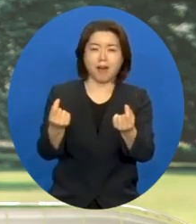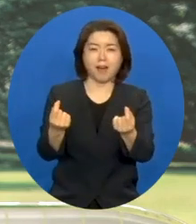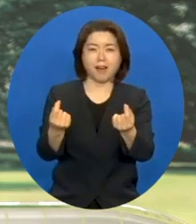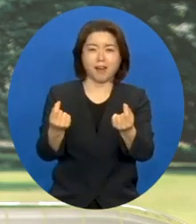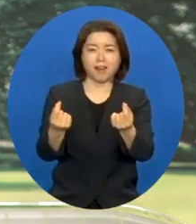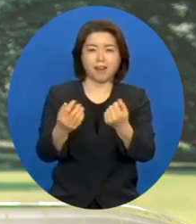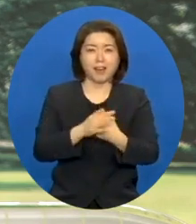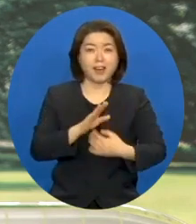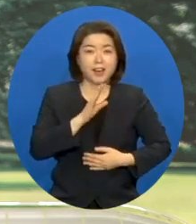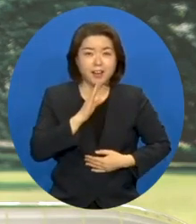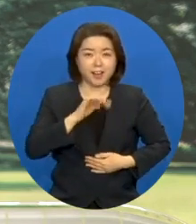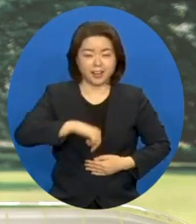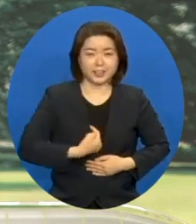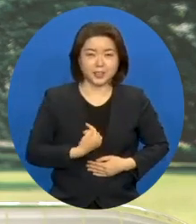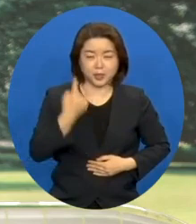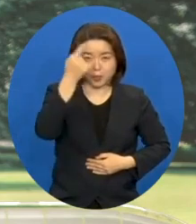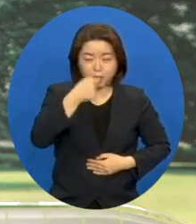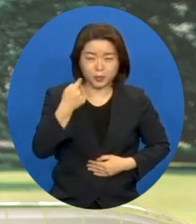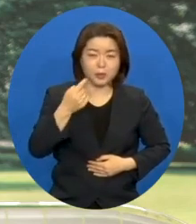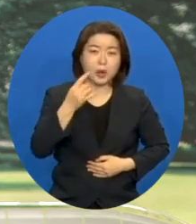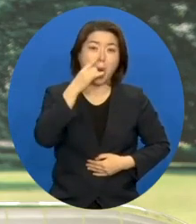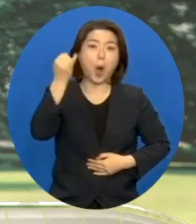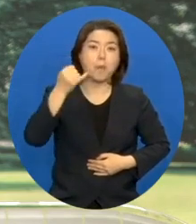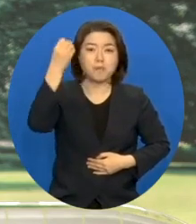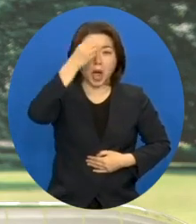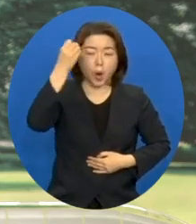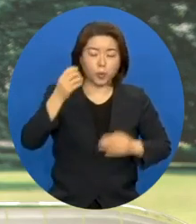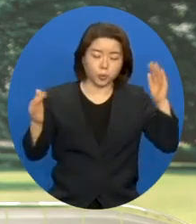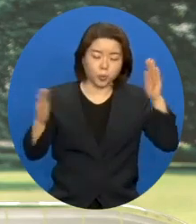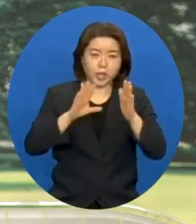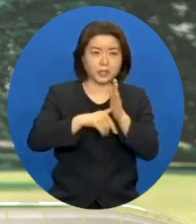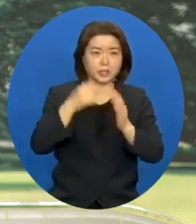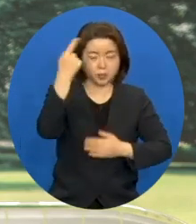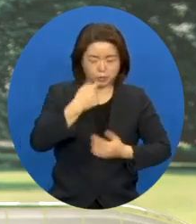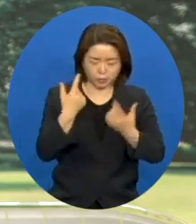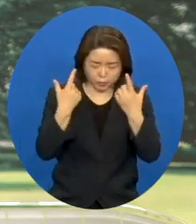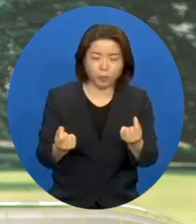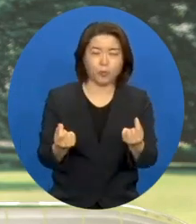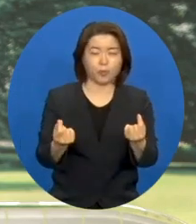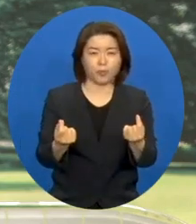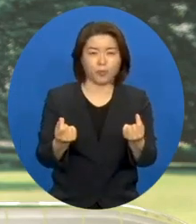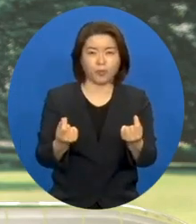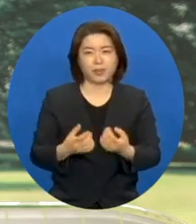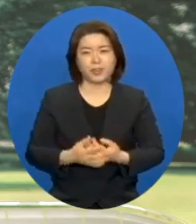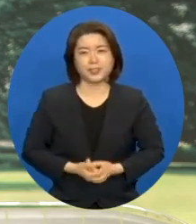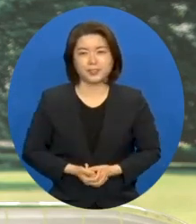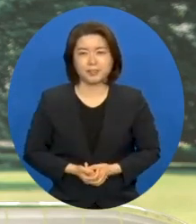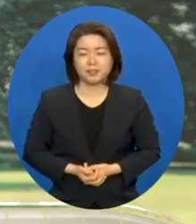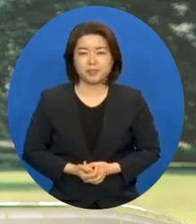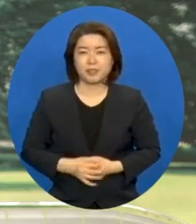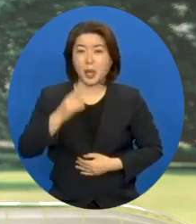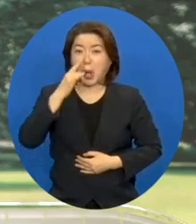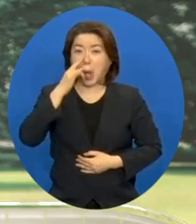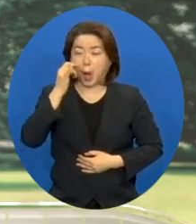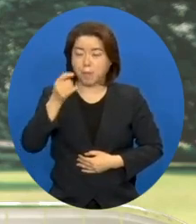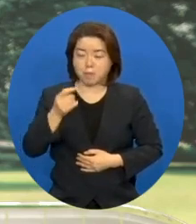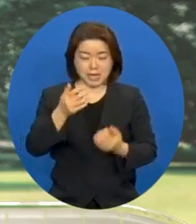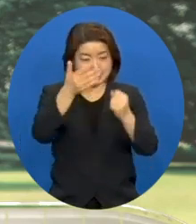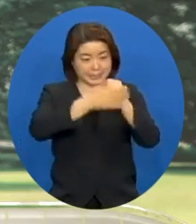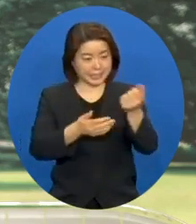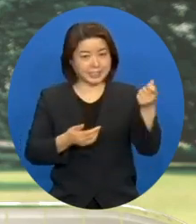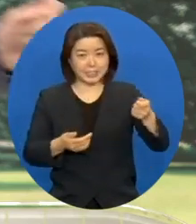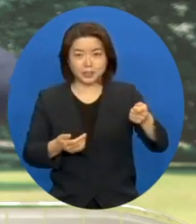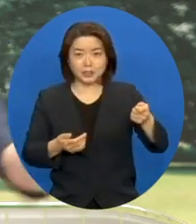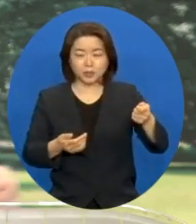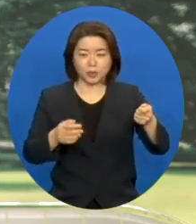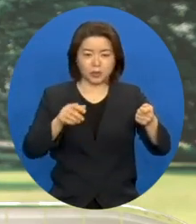정말 자기 얼굴이랑 엄마 고등학교 다닐 때 얼굴이랑 똑같은 거예요. 그 엄마 사진을 들고